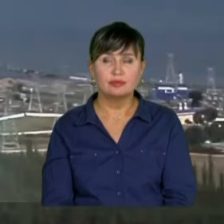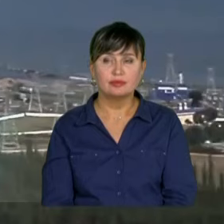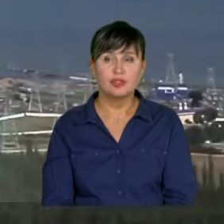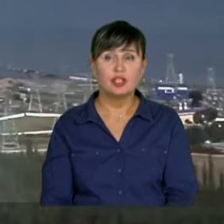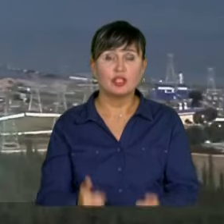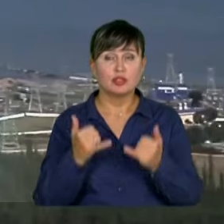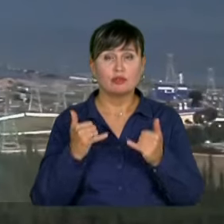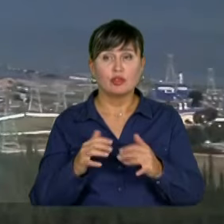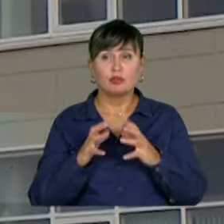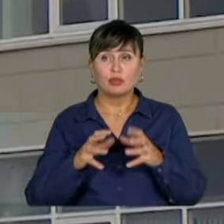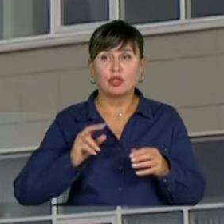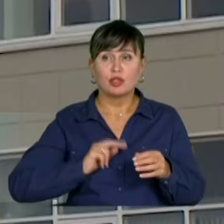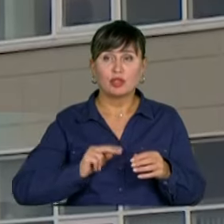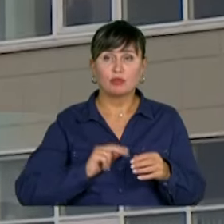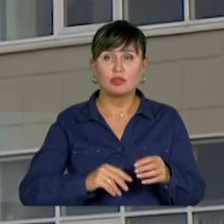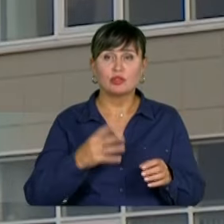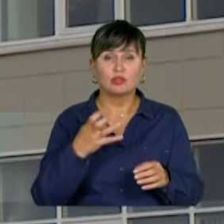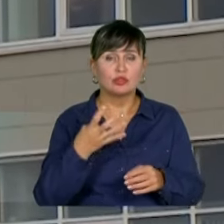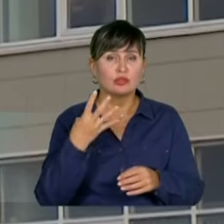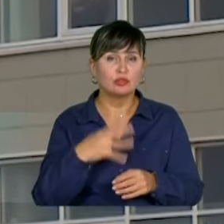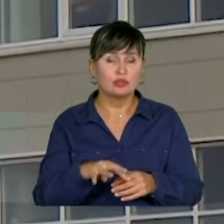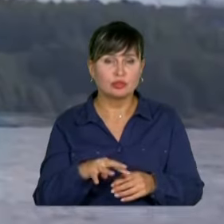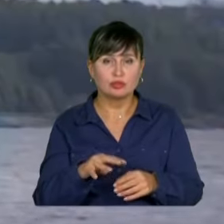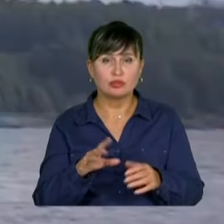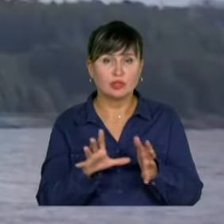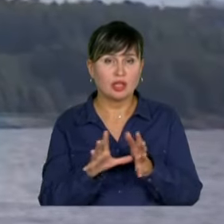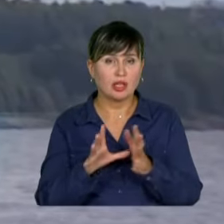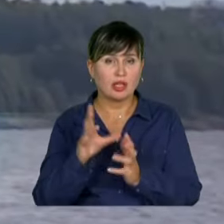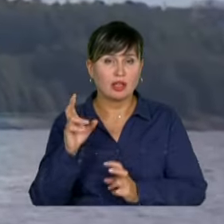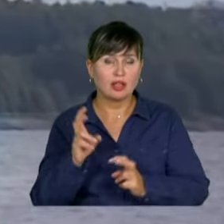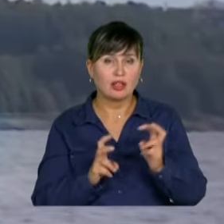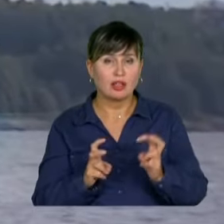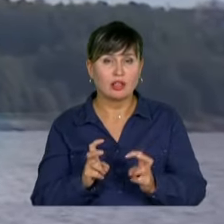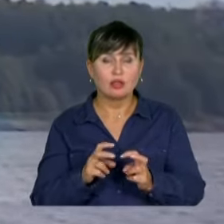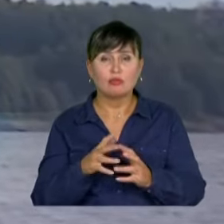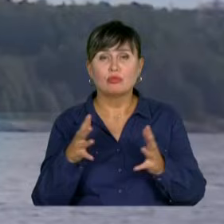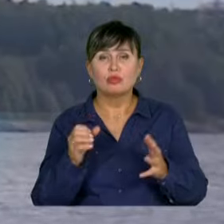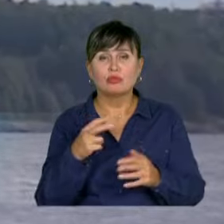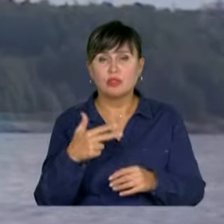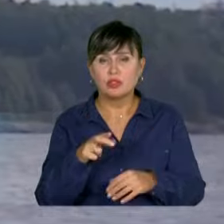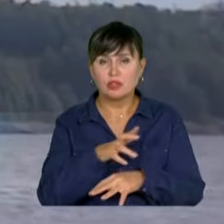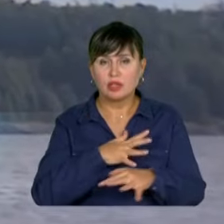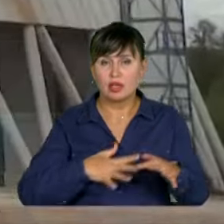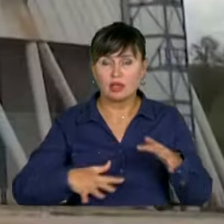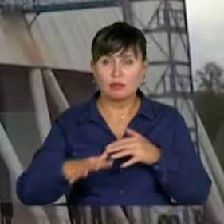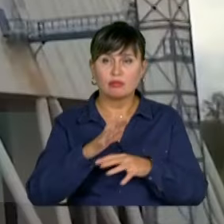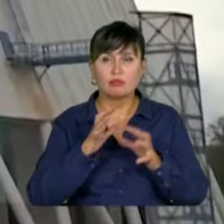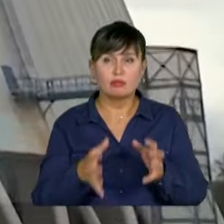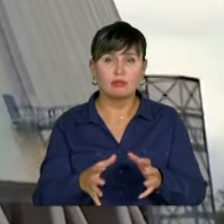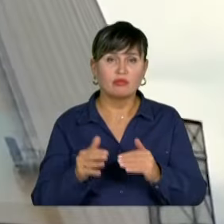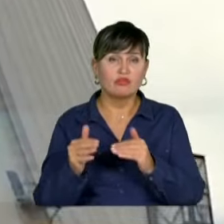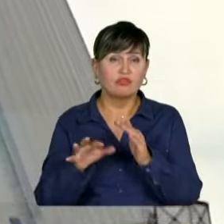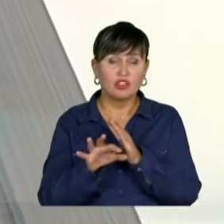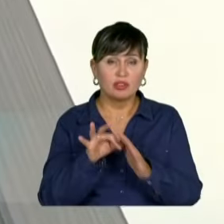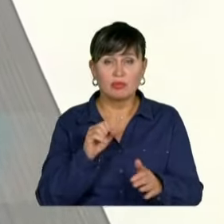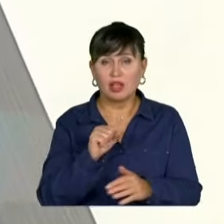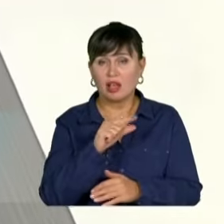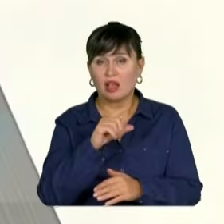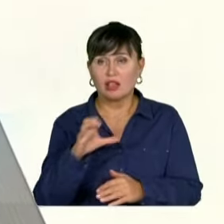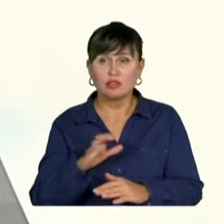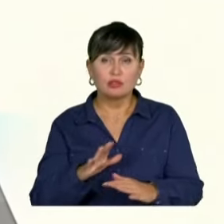Сегодня в мире работают 440 ядерных реакторов в более чем 30 странах мира. Выбор атомной энергетики снизил не только тарифы, но и